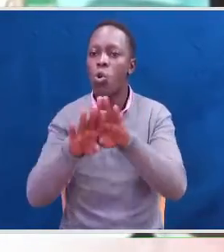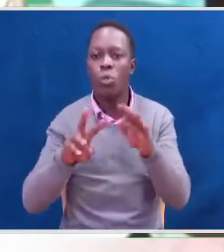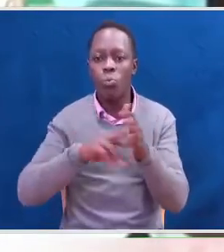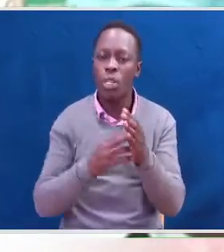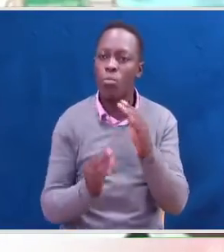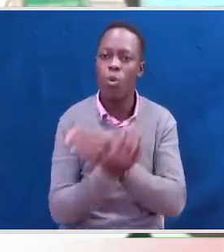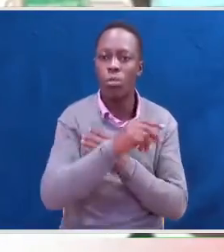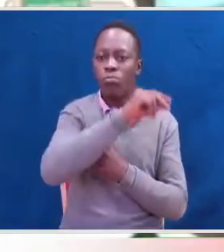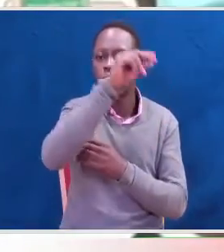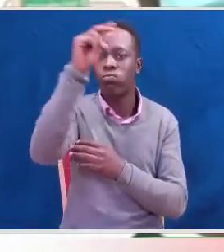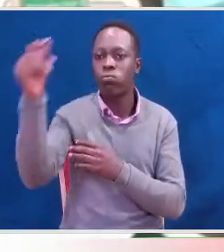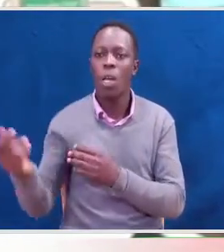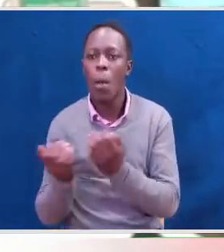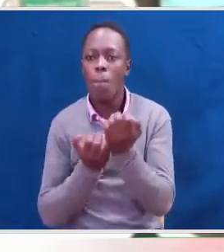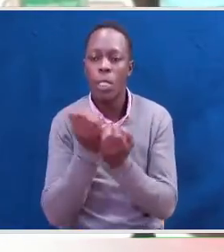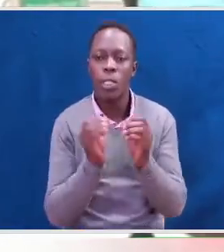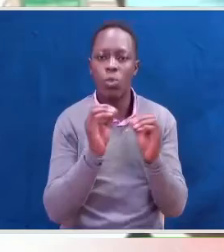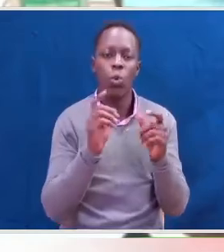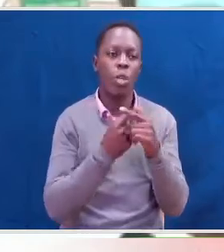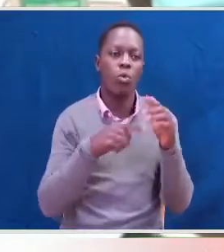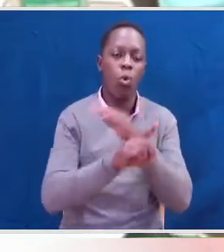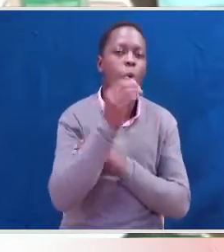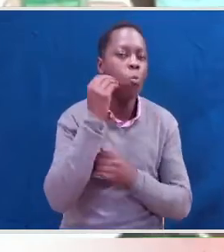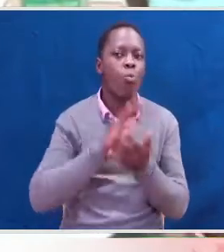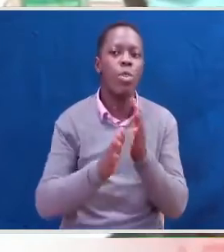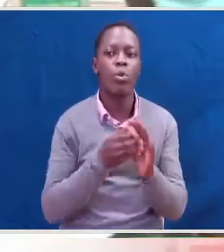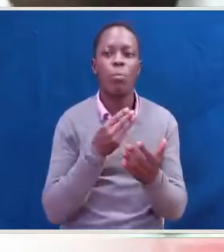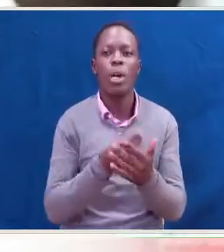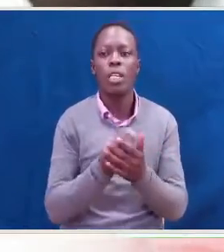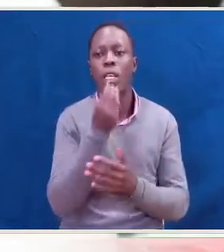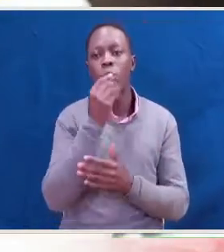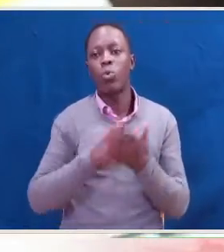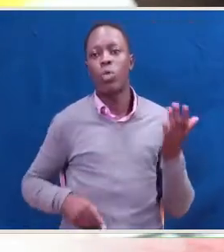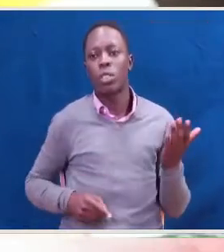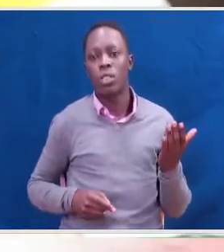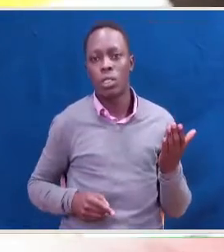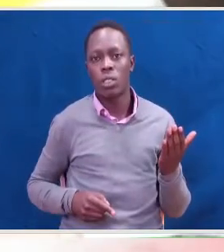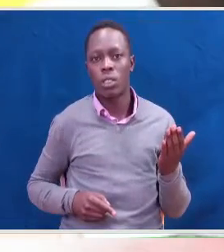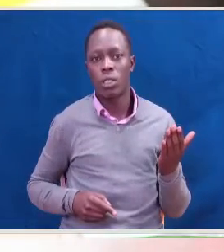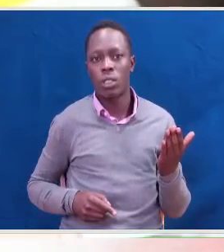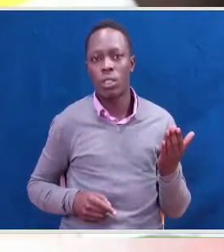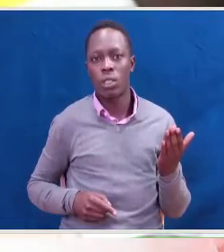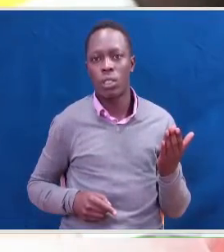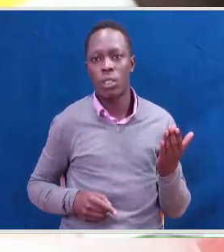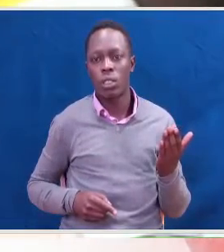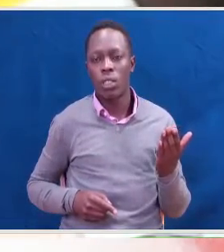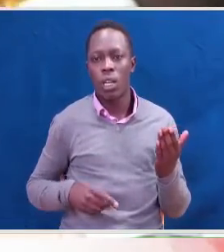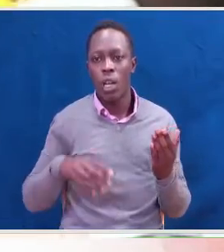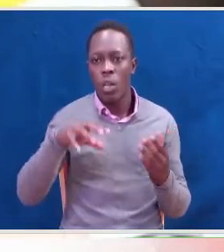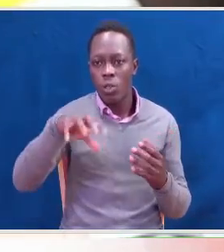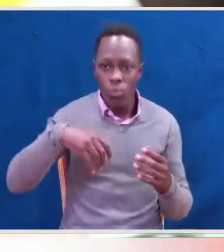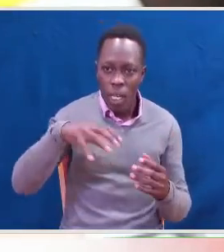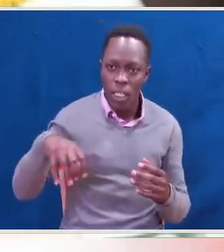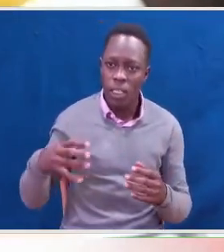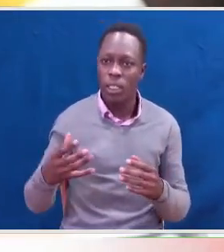mchana kutwa, mchana yote. Kwa hivyo unaenda nyumbani bila pesa, utakula nini? Supermarket, watu wanakutana mchana